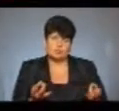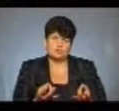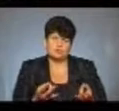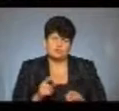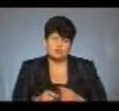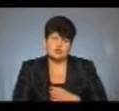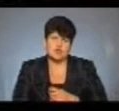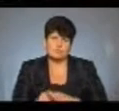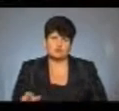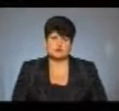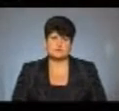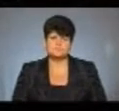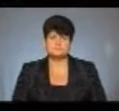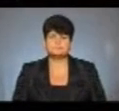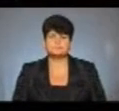потребуючим.